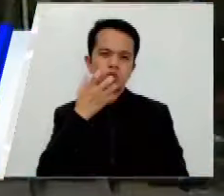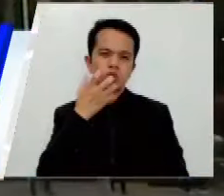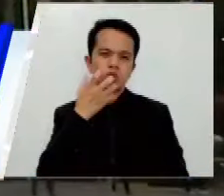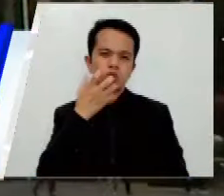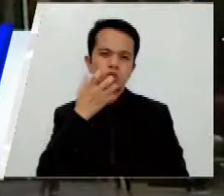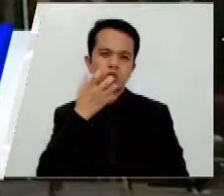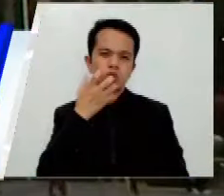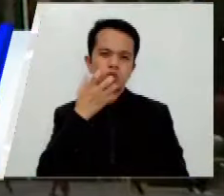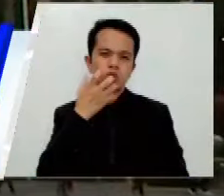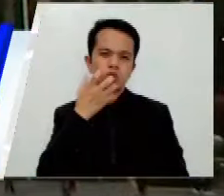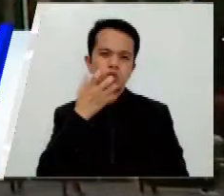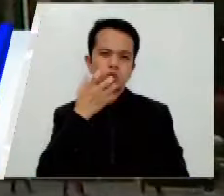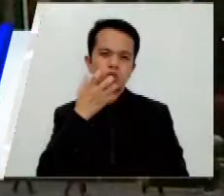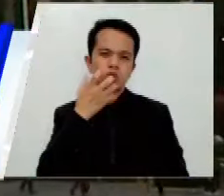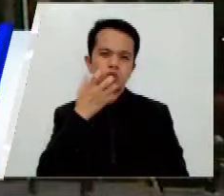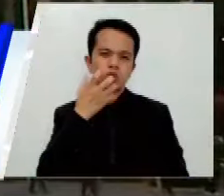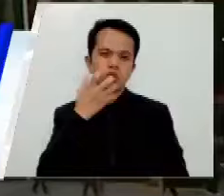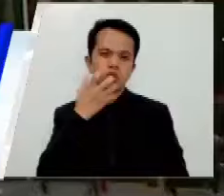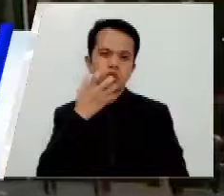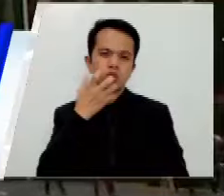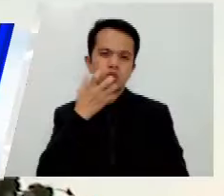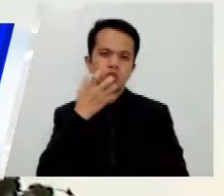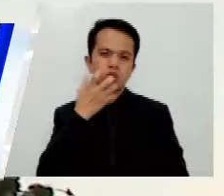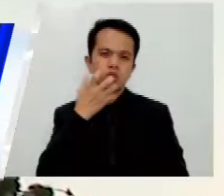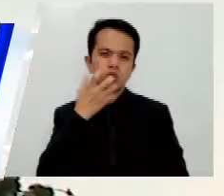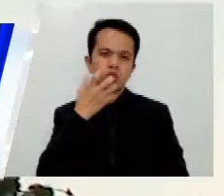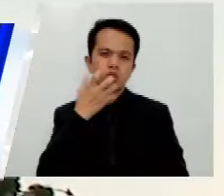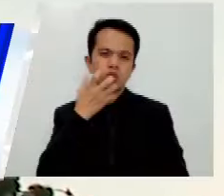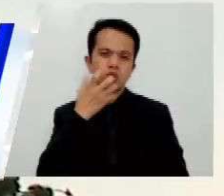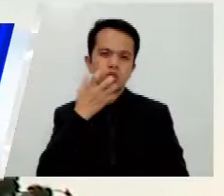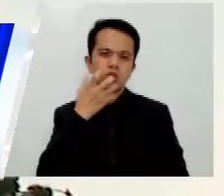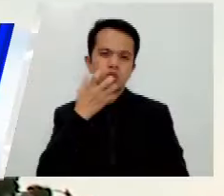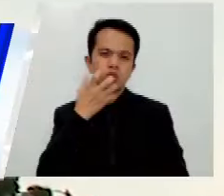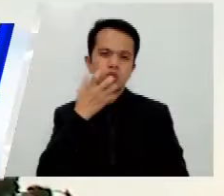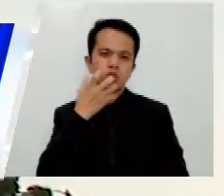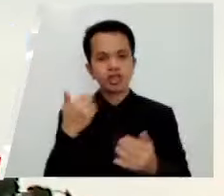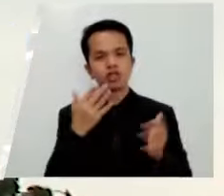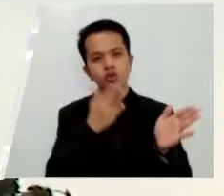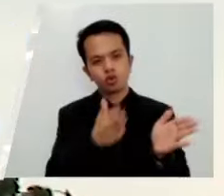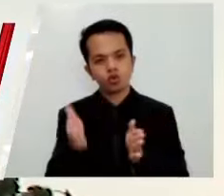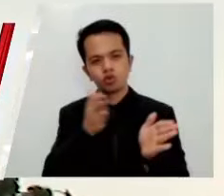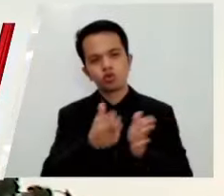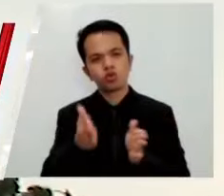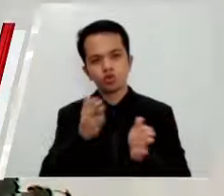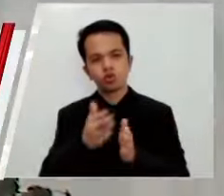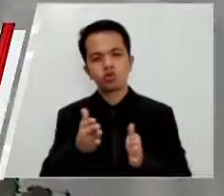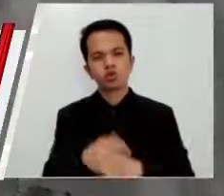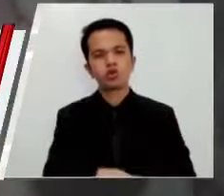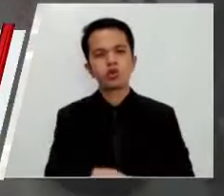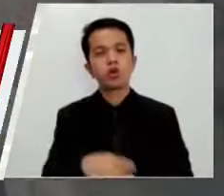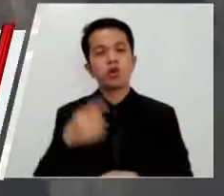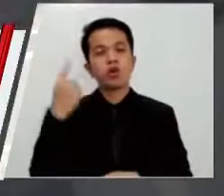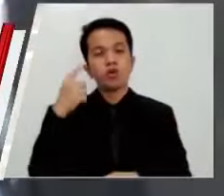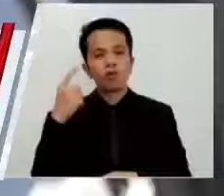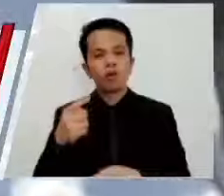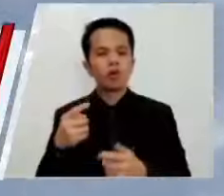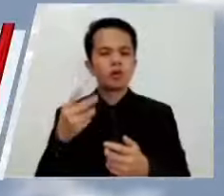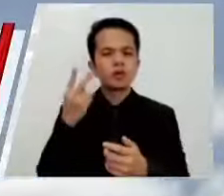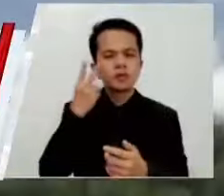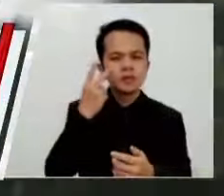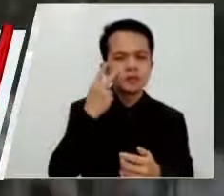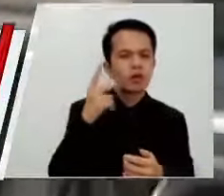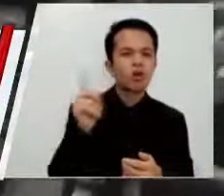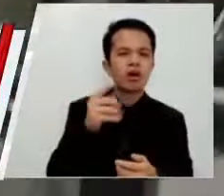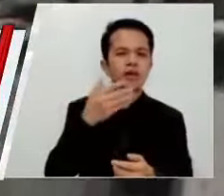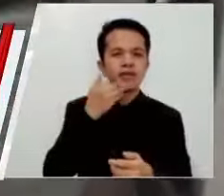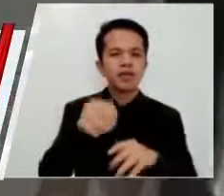Ang lokal na pamahalaan ng Maynila, naghahanda ng heat index action plan matrix para pagbasehan kung anong magiging aksyon sa